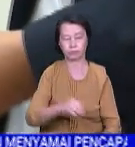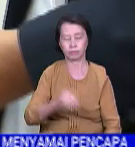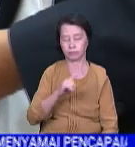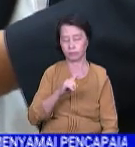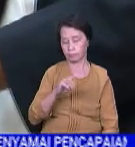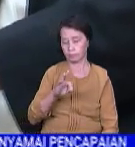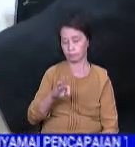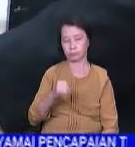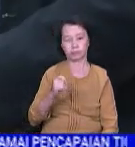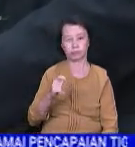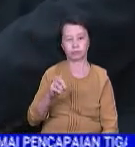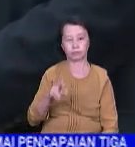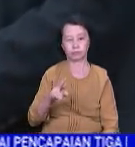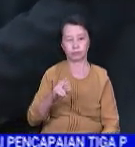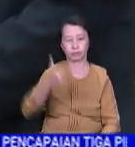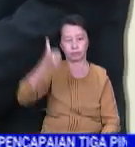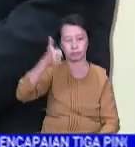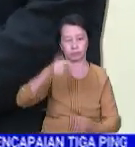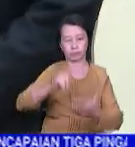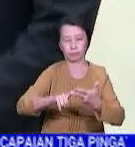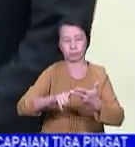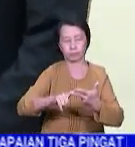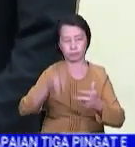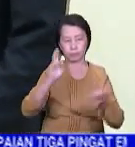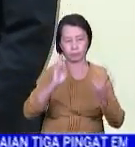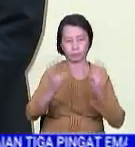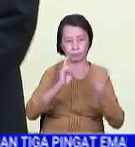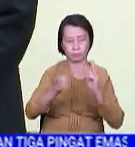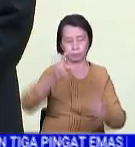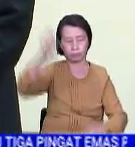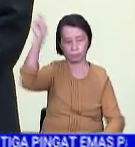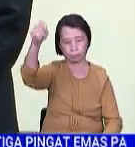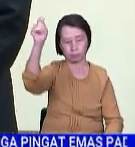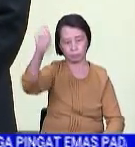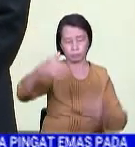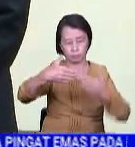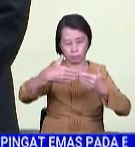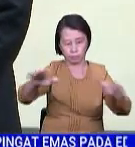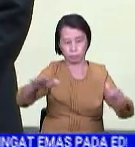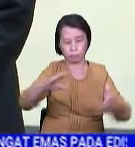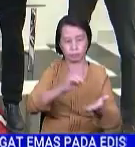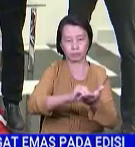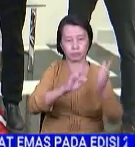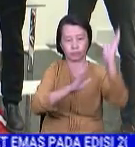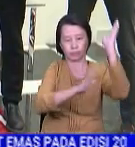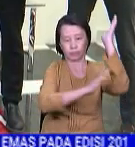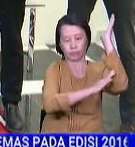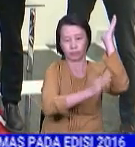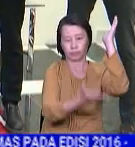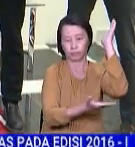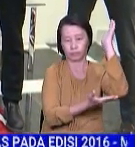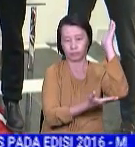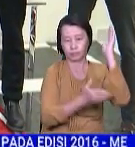Zulfati Jaafar, pemenang tempat ketiga Bergu Badminton pada Kejohanan Terbuka Antarabangsa di Dubai.